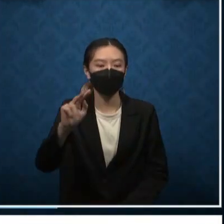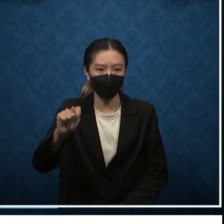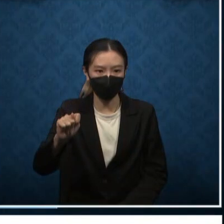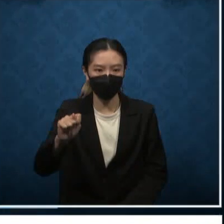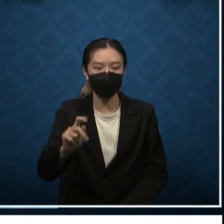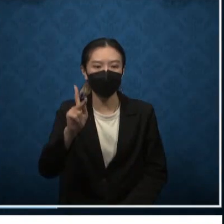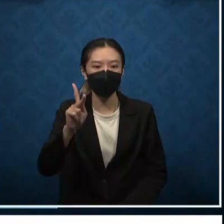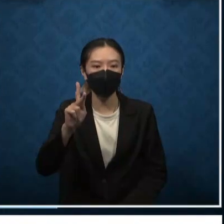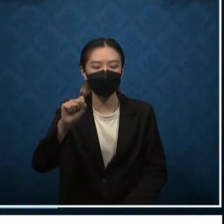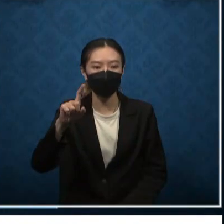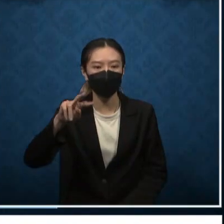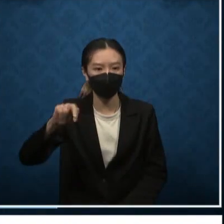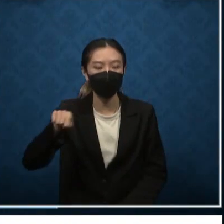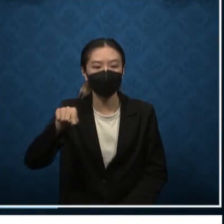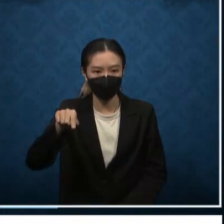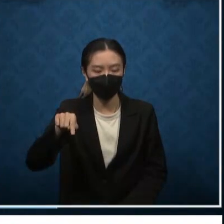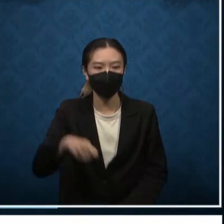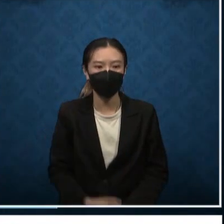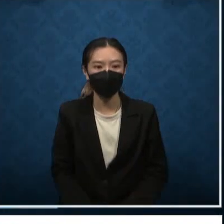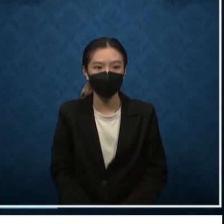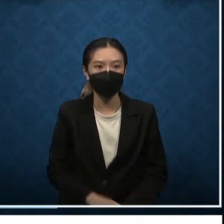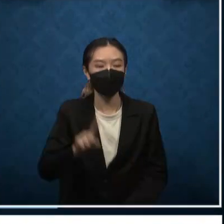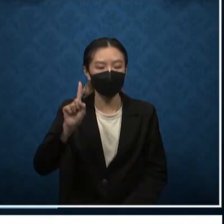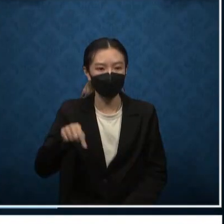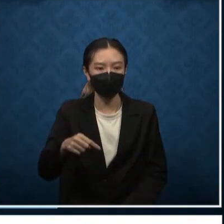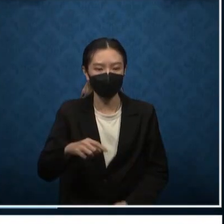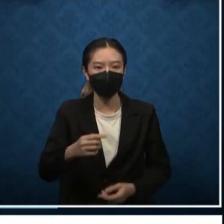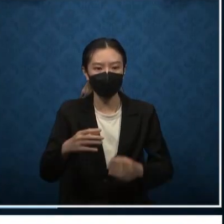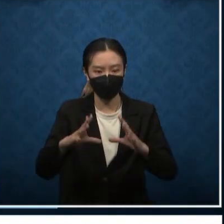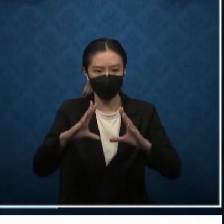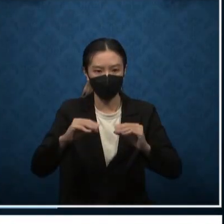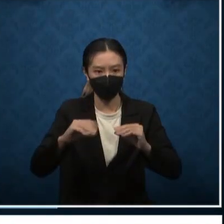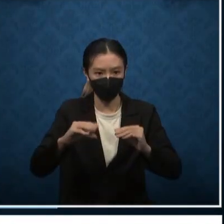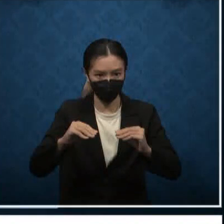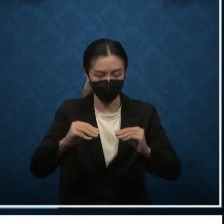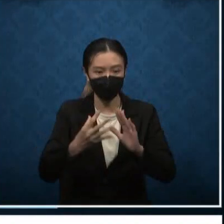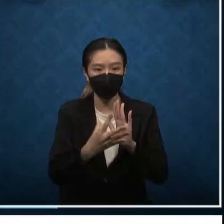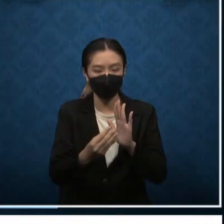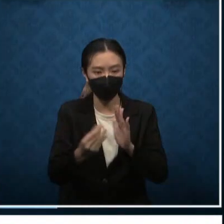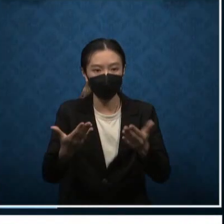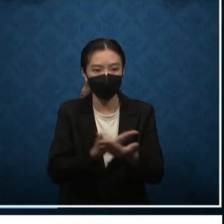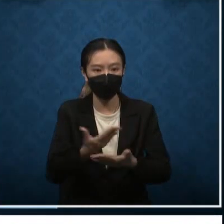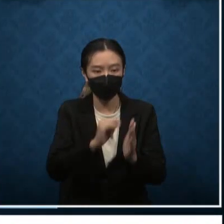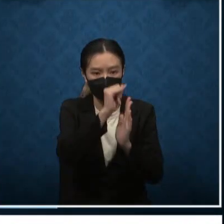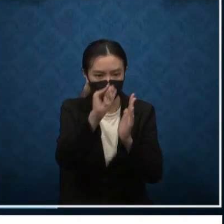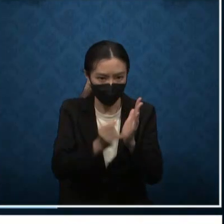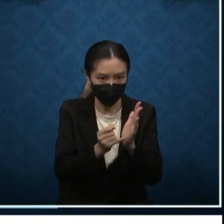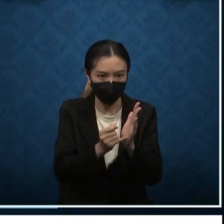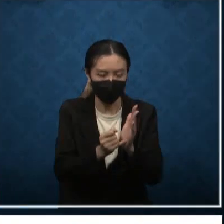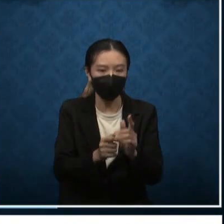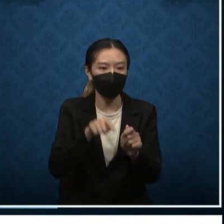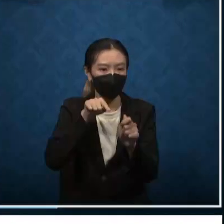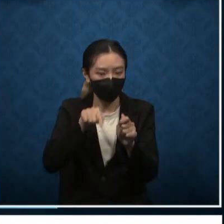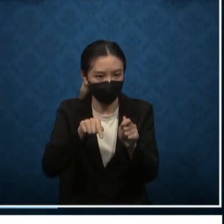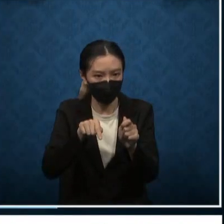เราก มี้อ เส์ เหaffen ว่า ควร ได้ พstro overturn หน่อย งาน ปารกี เก ขายทั้ง ใน ระดับ จัง หลั ระดับ เผยและ ผู้ ประห ล ทอง ถิน